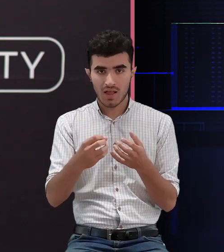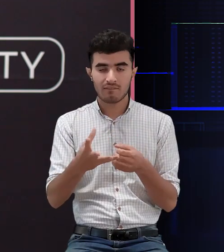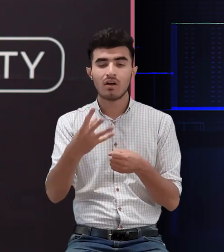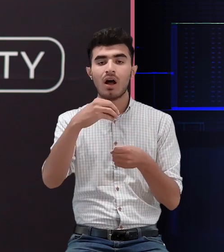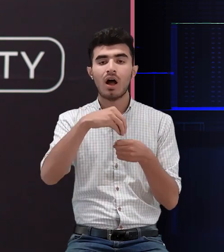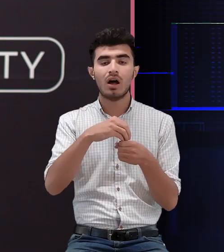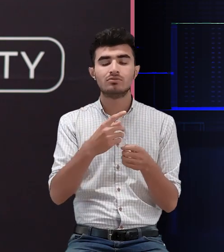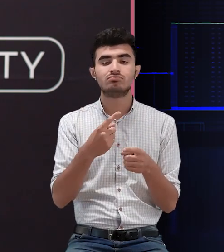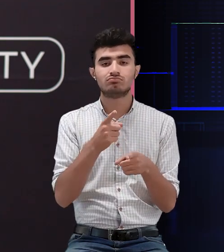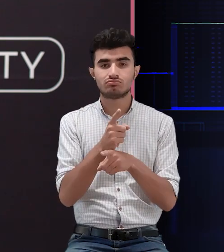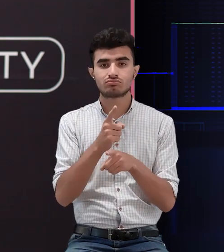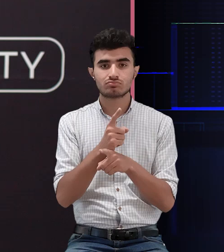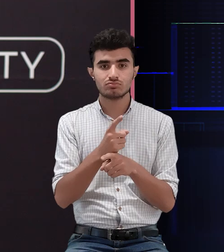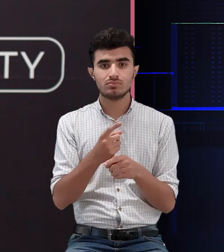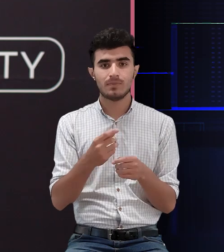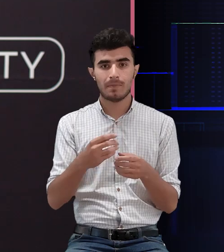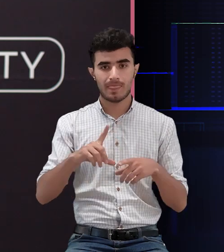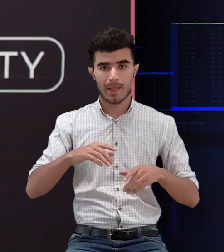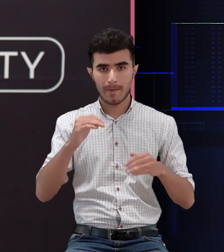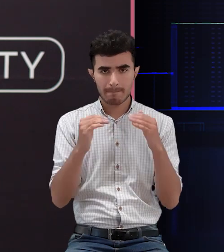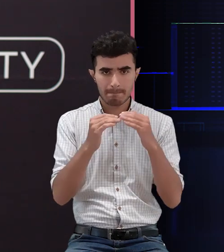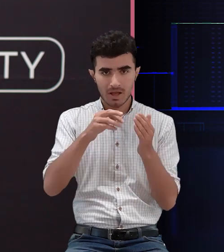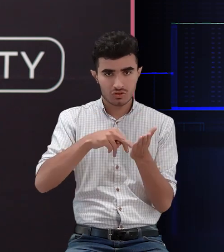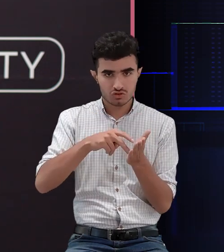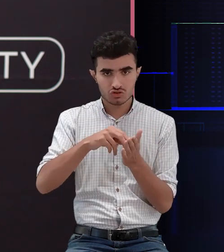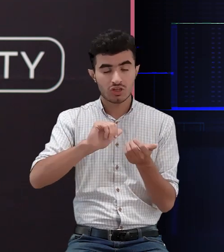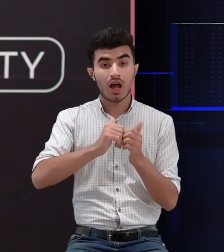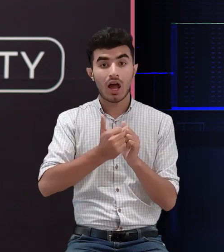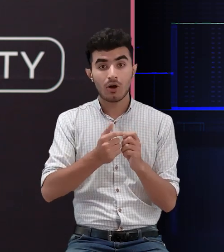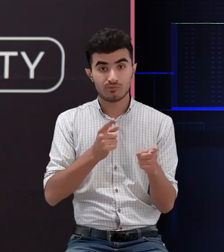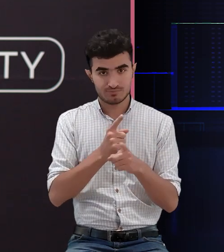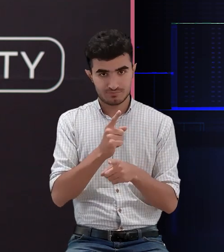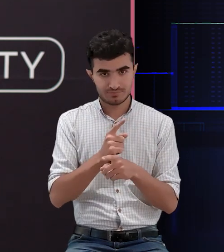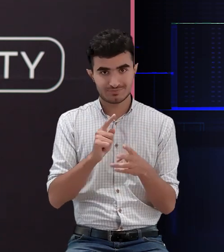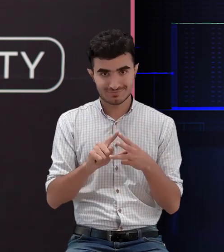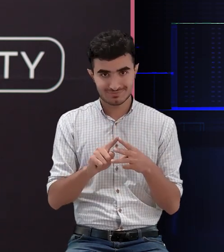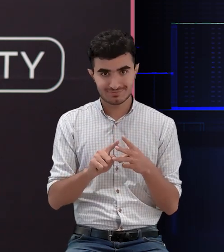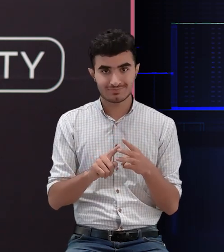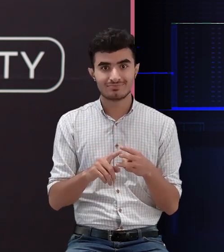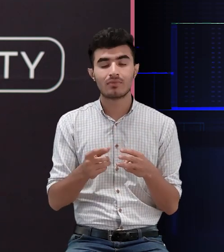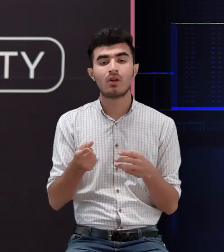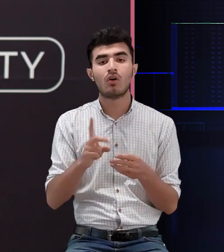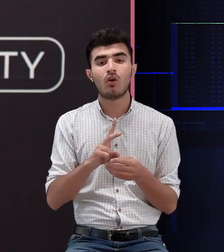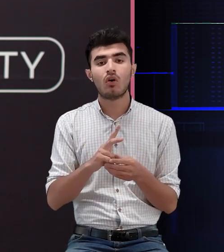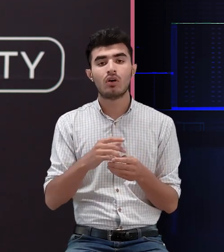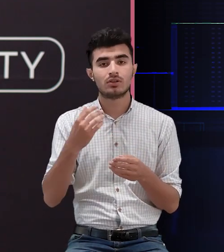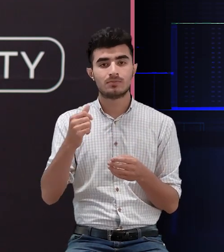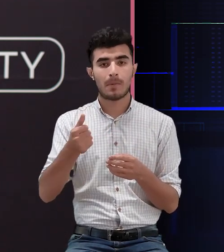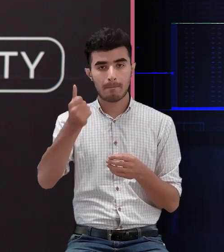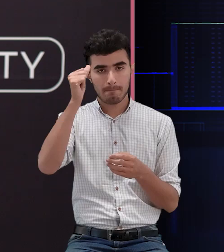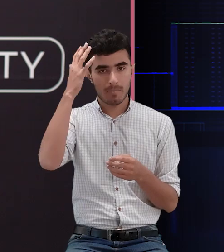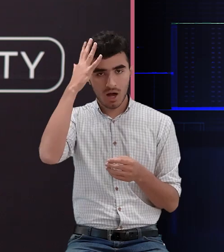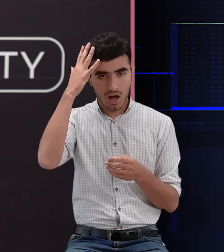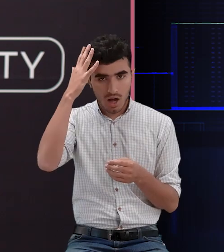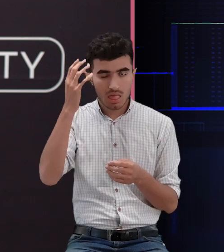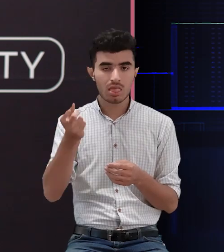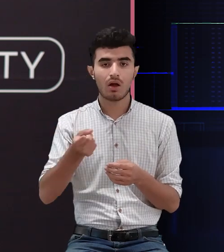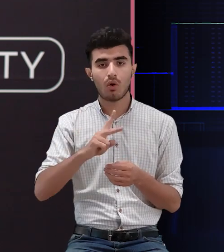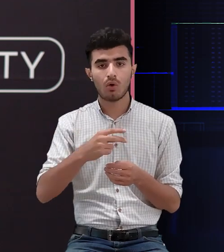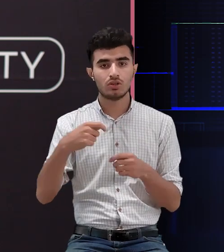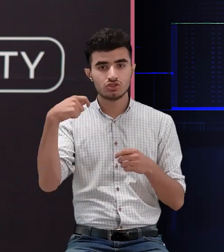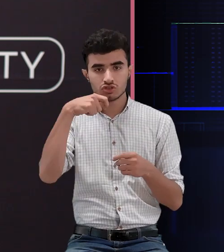है, occupational therapy में balance तरीके से चलना भी आ जाता है, occupational therapy में नहाना, टूथब्रश